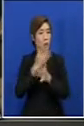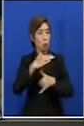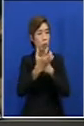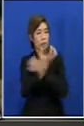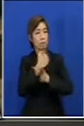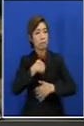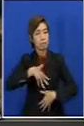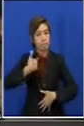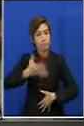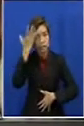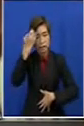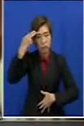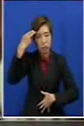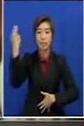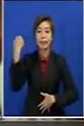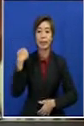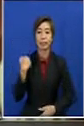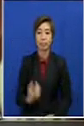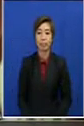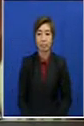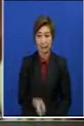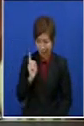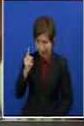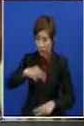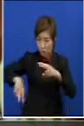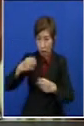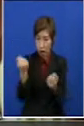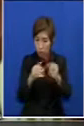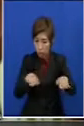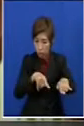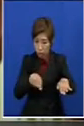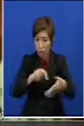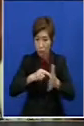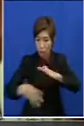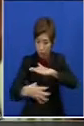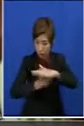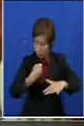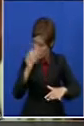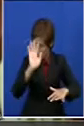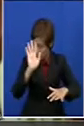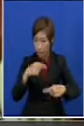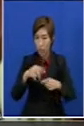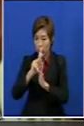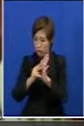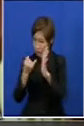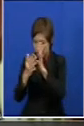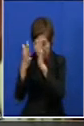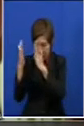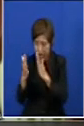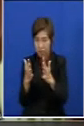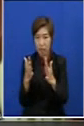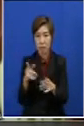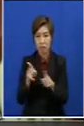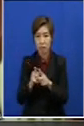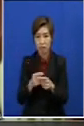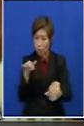อง ได้ตรวจดูเบื้องต้นแล้วเนี่ยไม่มีรถโจรกรรมหรือได้มาจากการจะทำความผิดหรือใช้ในการกระทำความผิด